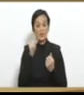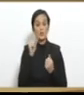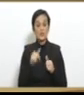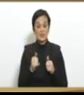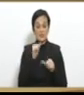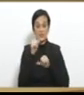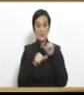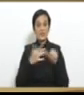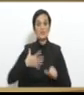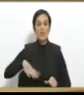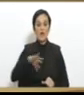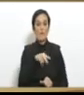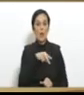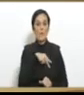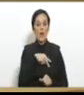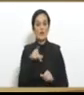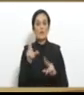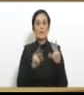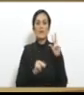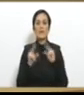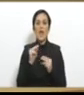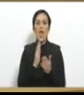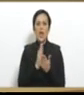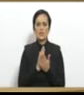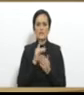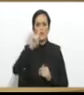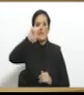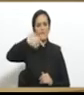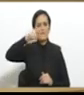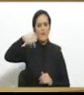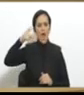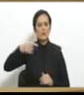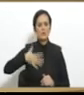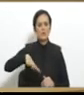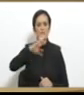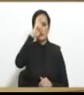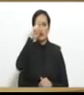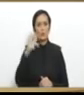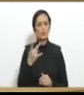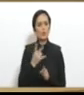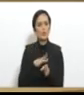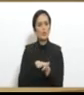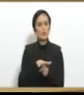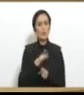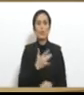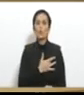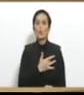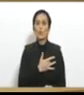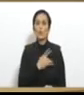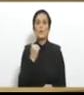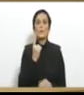საქართველოს პარლამენტის მიერ რომელთაც გათვალისწინებულია რიგი ვალდებულებები საქართველოს მთავრობის რომელიც უნდა შესრულდეს ეს გულისხმობს